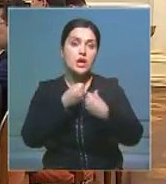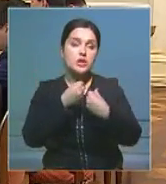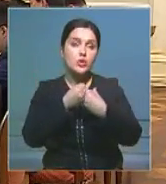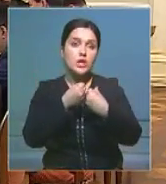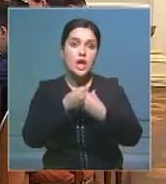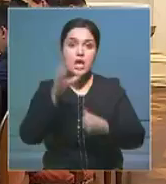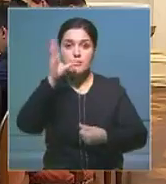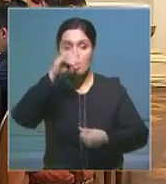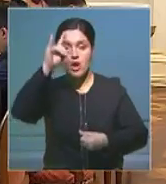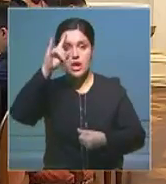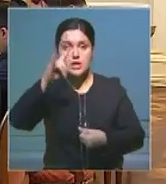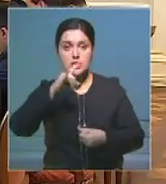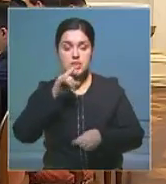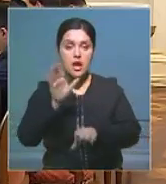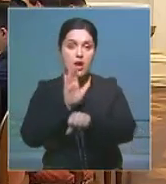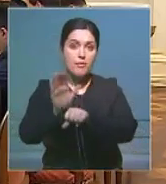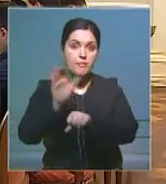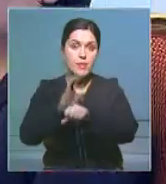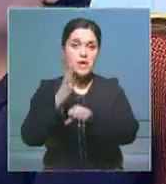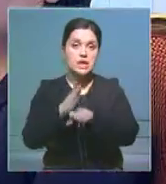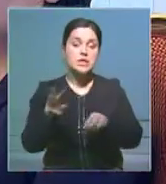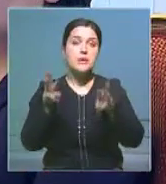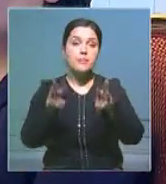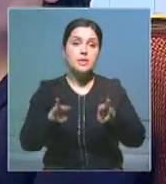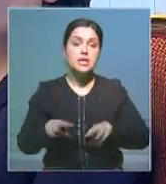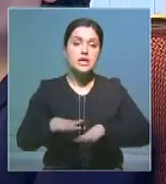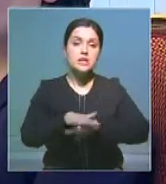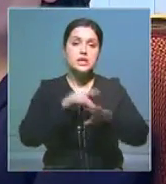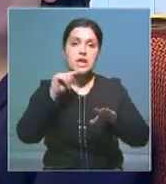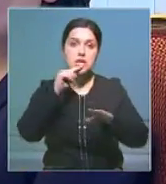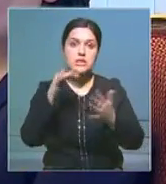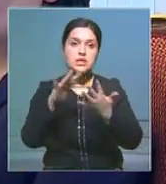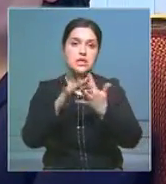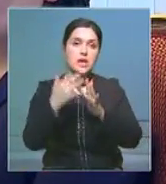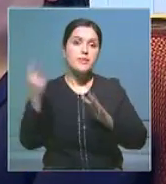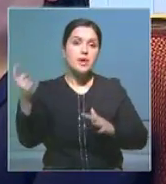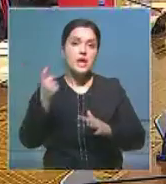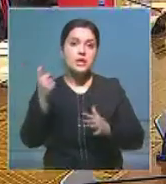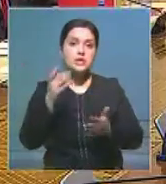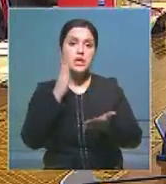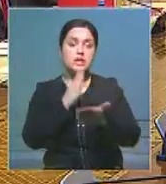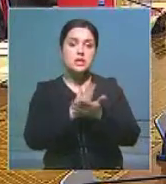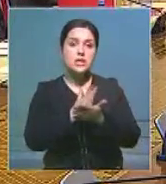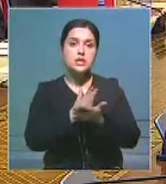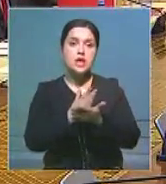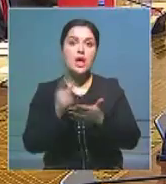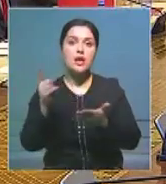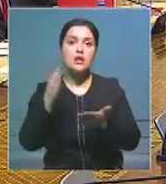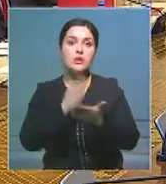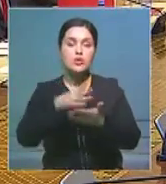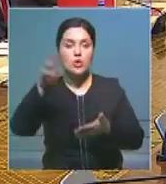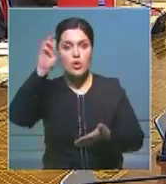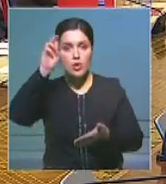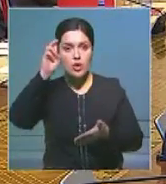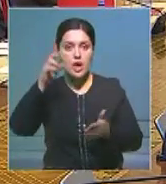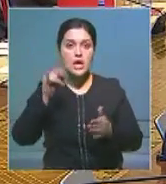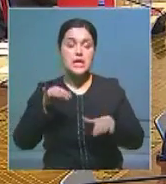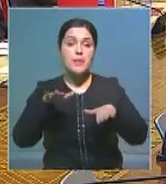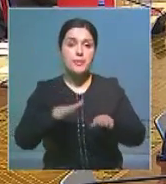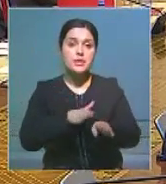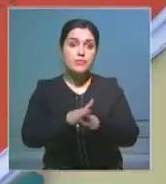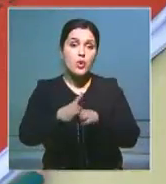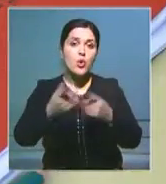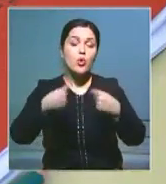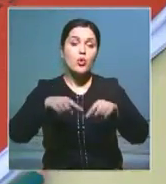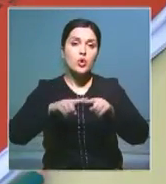повышение конкурентоспособности казахстанской продукции. Министерством национальной экономики и сельского хозяйства, субъектом